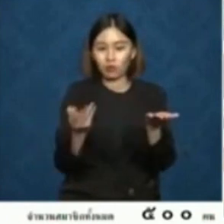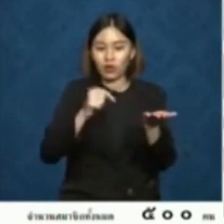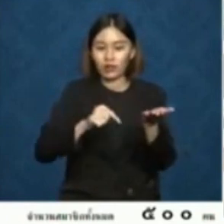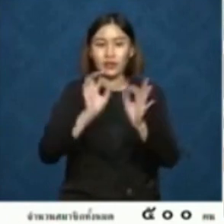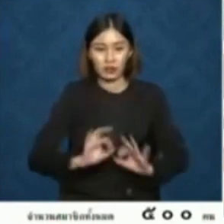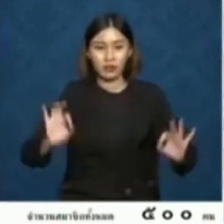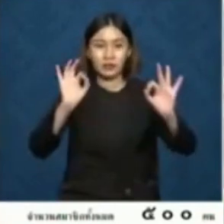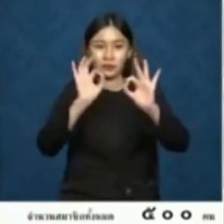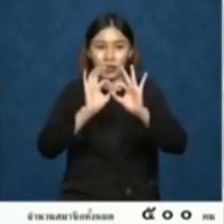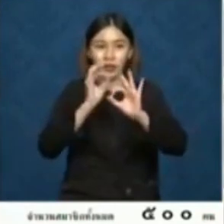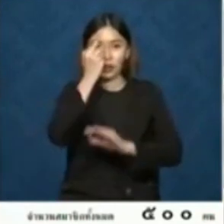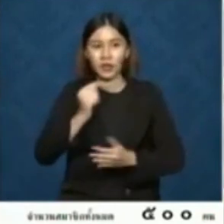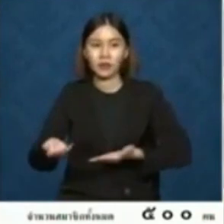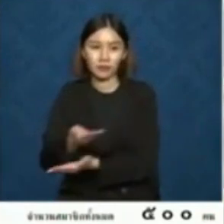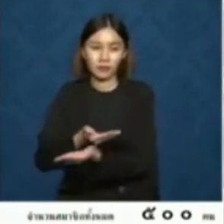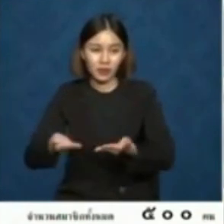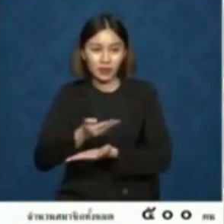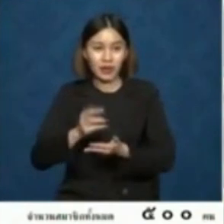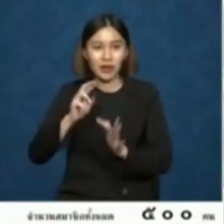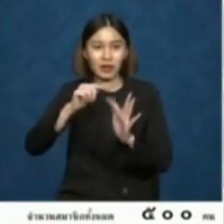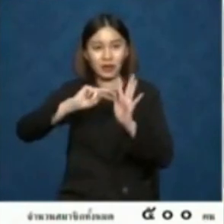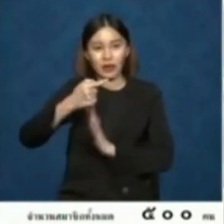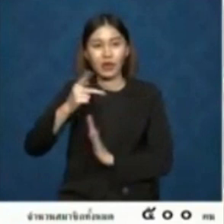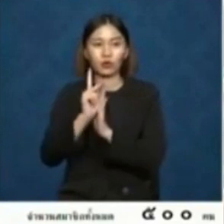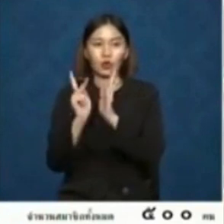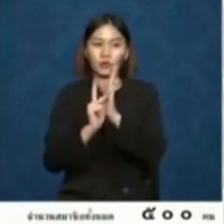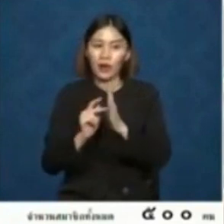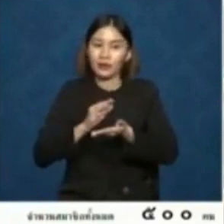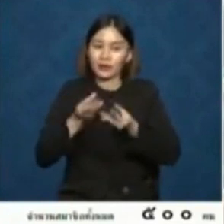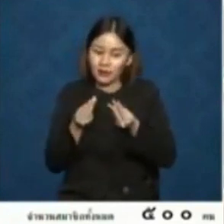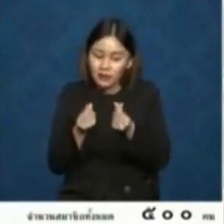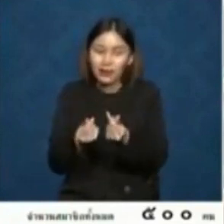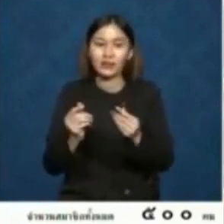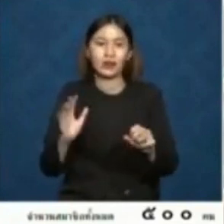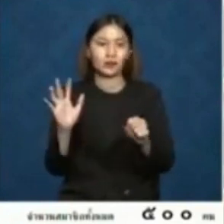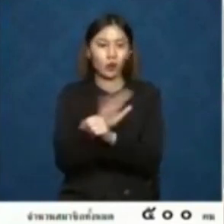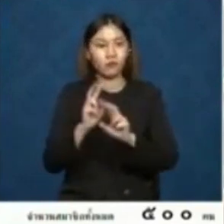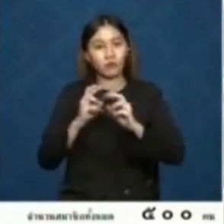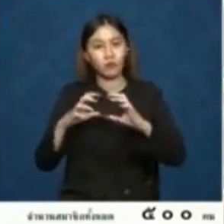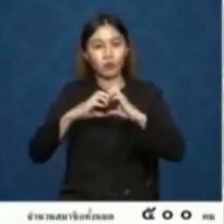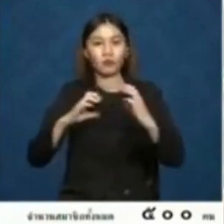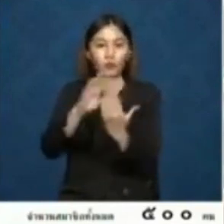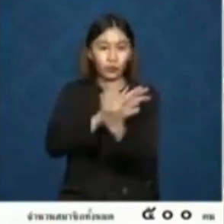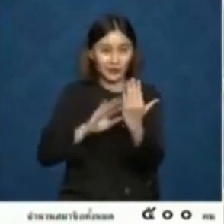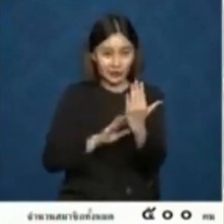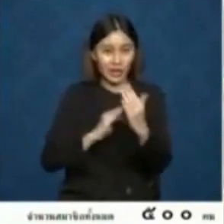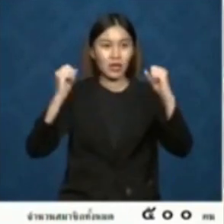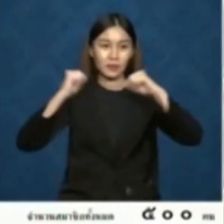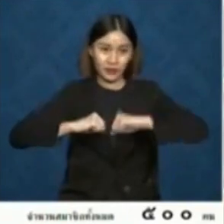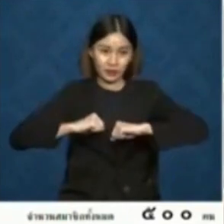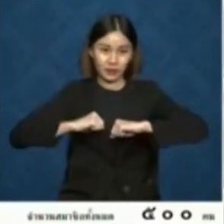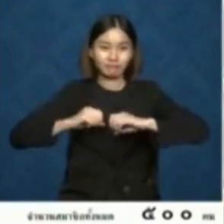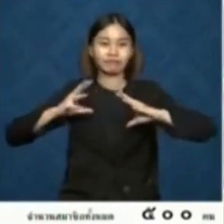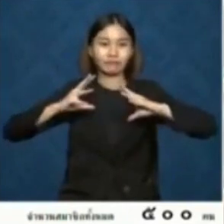ายฉบับนี้มีความสำคัญและเพื่อให้การพิจารณาร่างกฎหมายฉบับนี้เป็นไปด้วยความละเอียดรอบคอบพรรคภูมิใจไทย